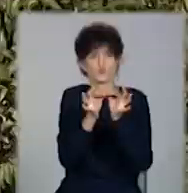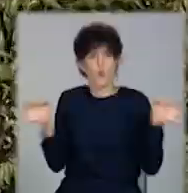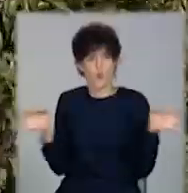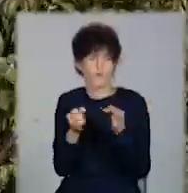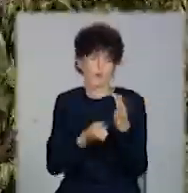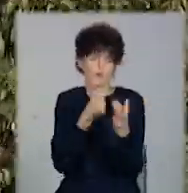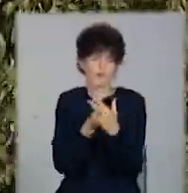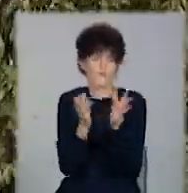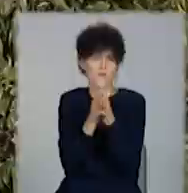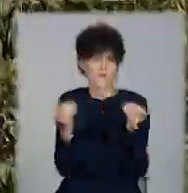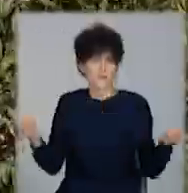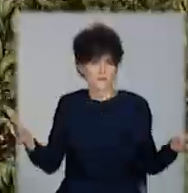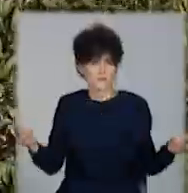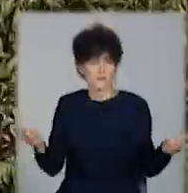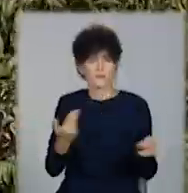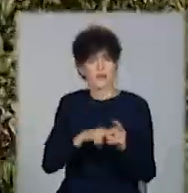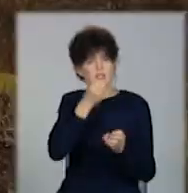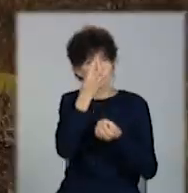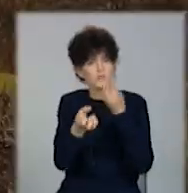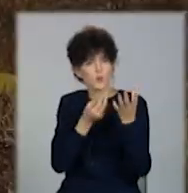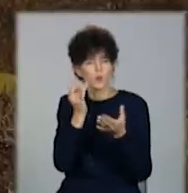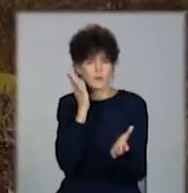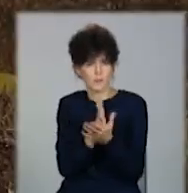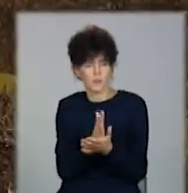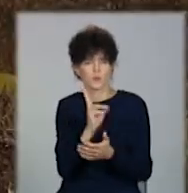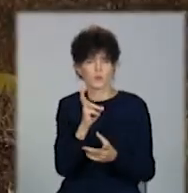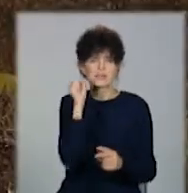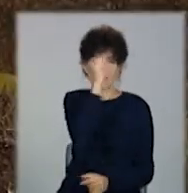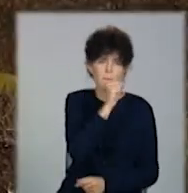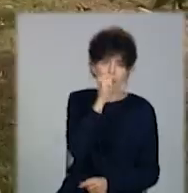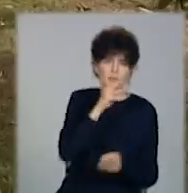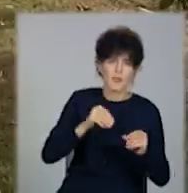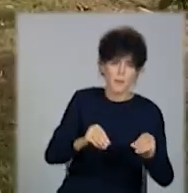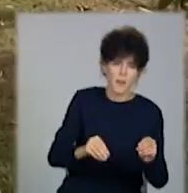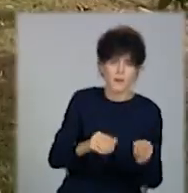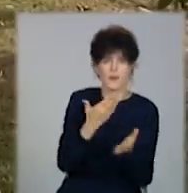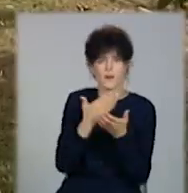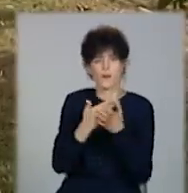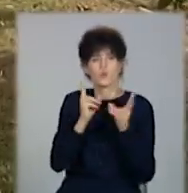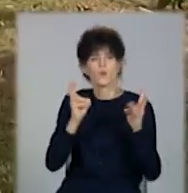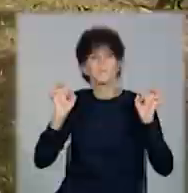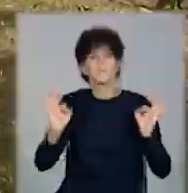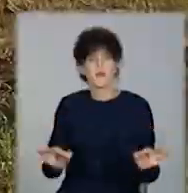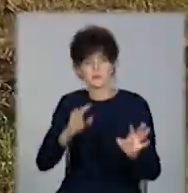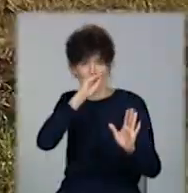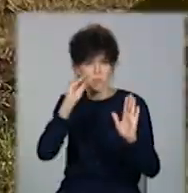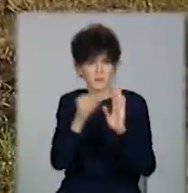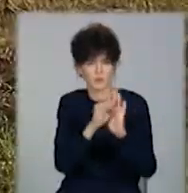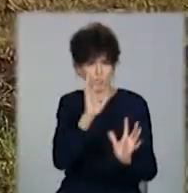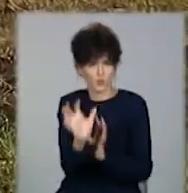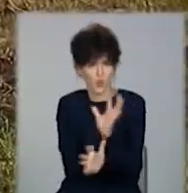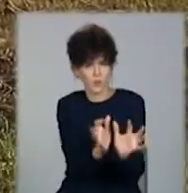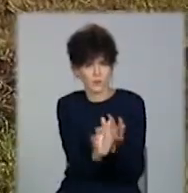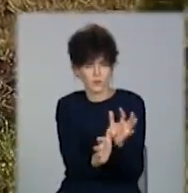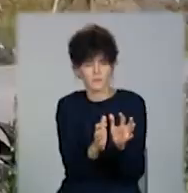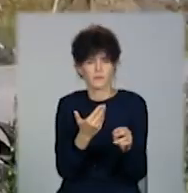весни. Особлива увага до квітів. Одні посадити на зимування у землі, інші правильно сховати на зберігання.